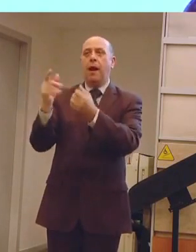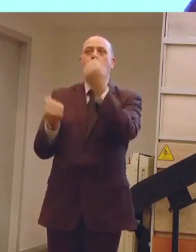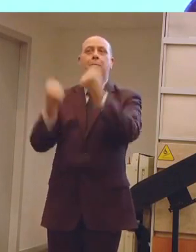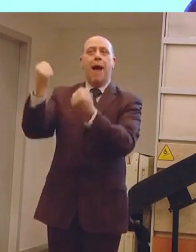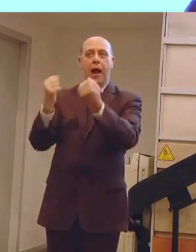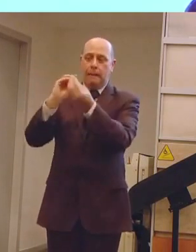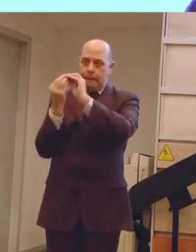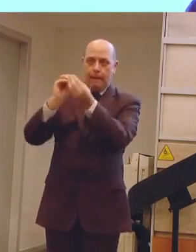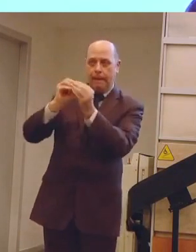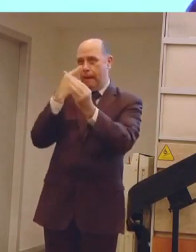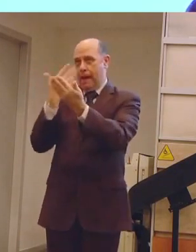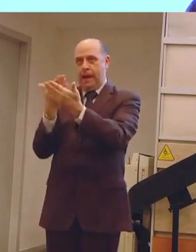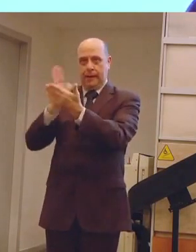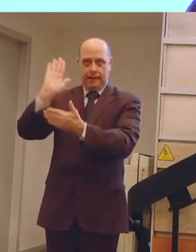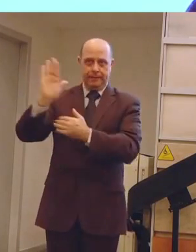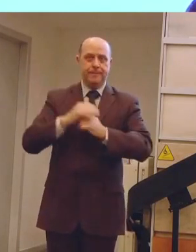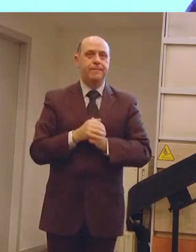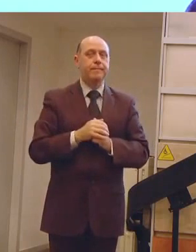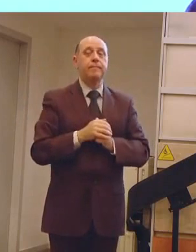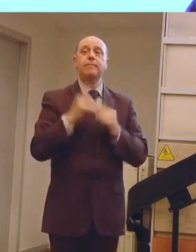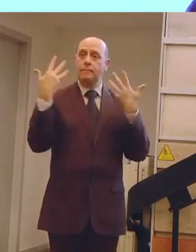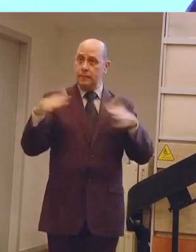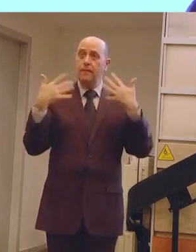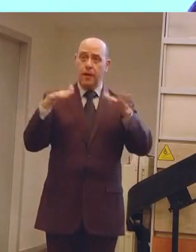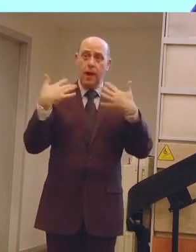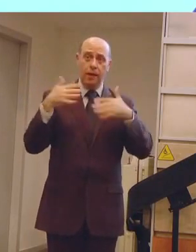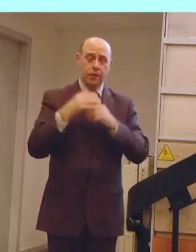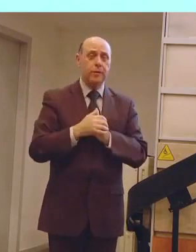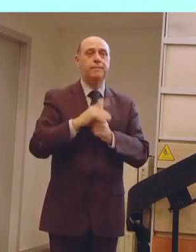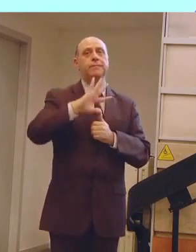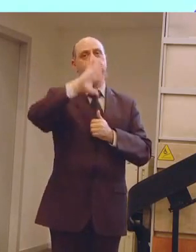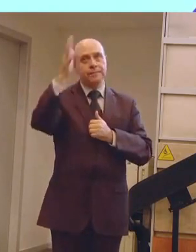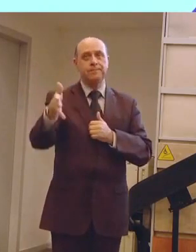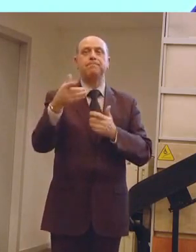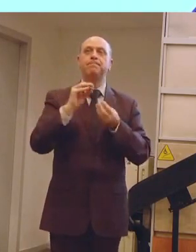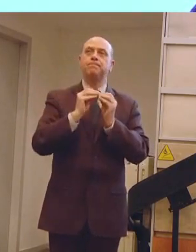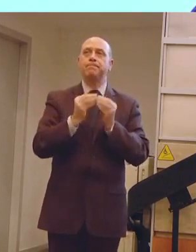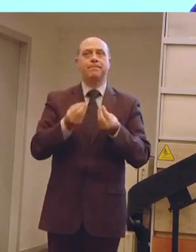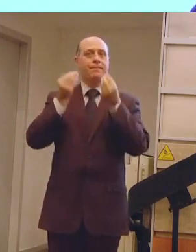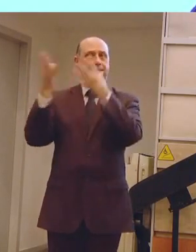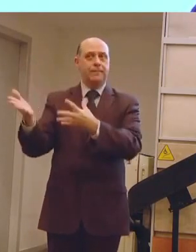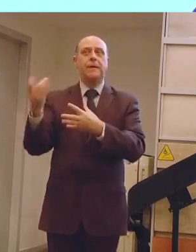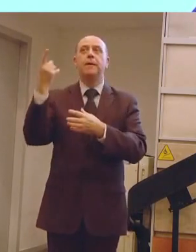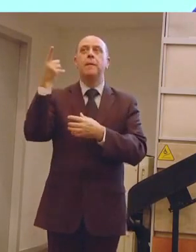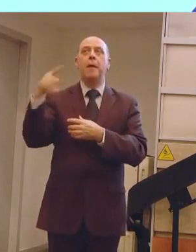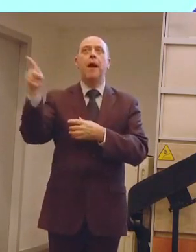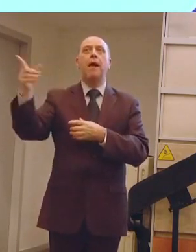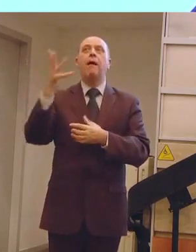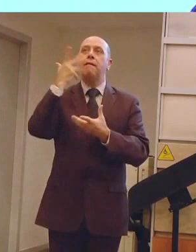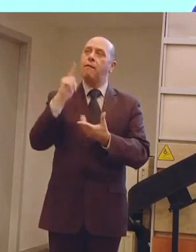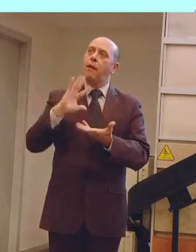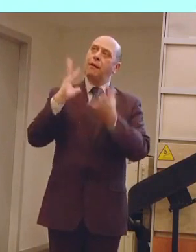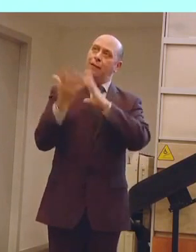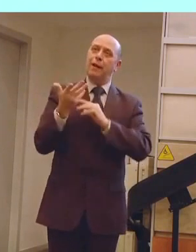all'automezzo sono state realizzate poi altre azioni mirate al raggiungimento di una maggiore